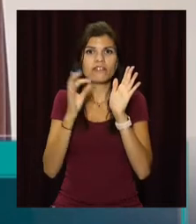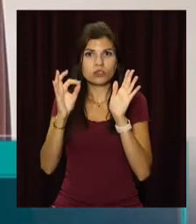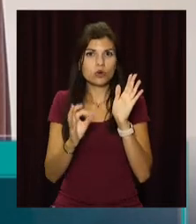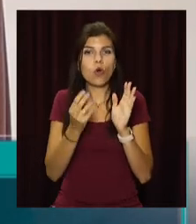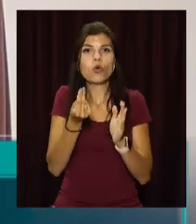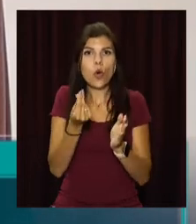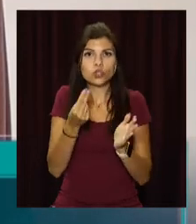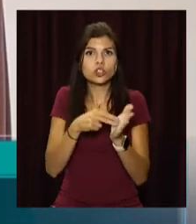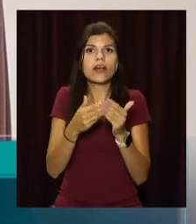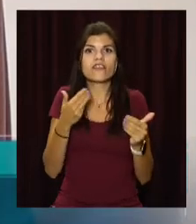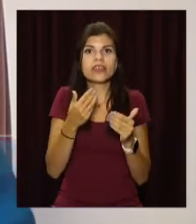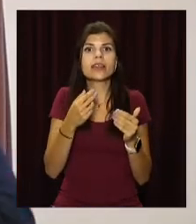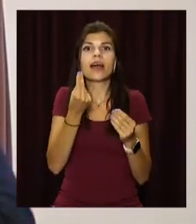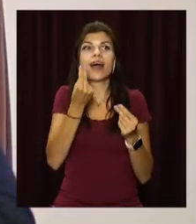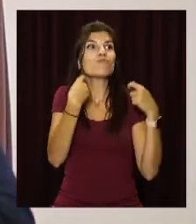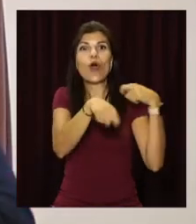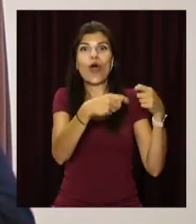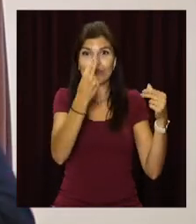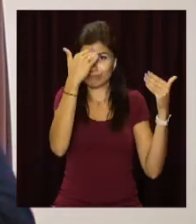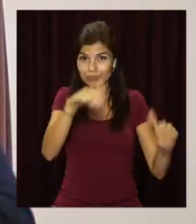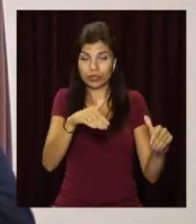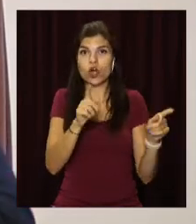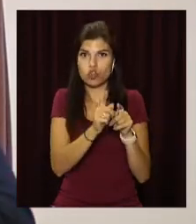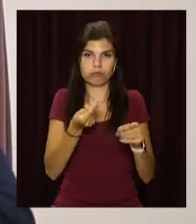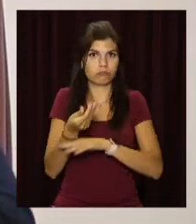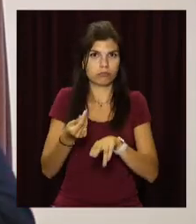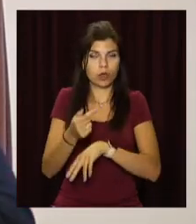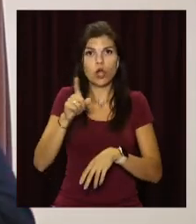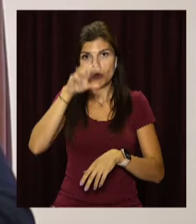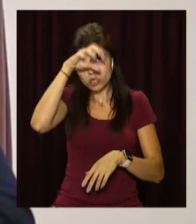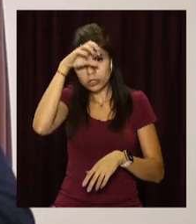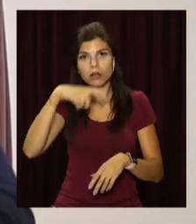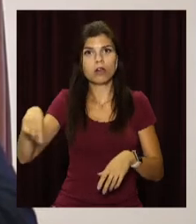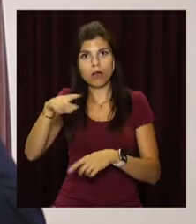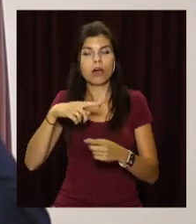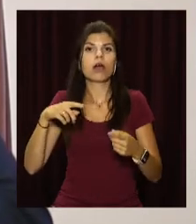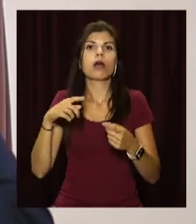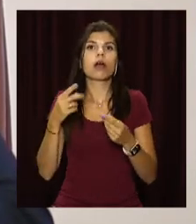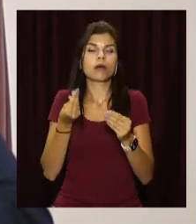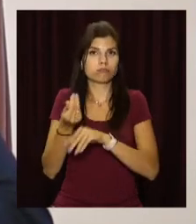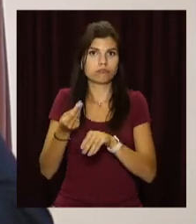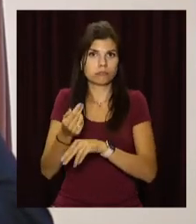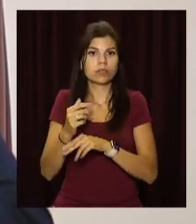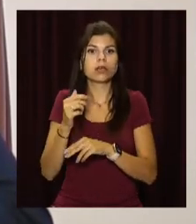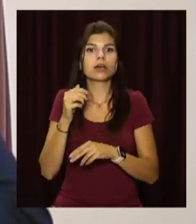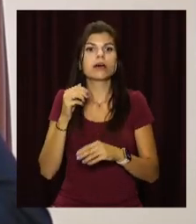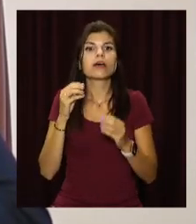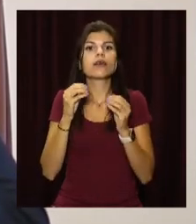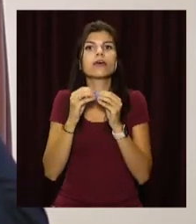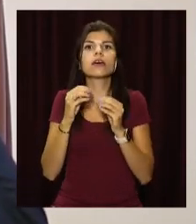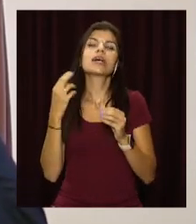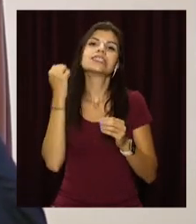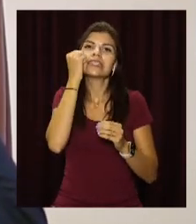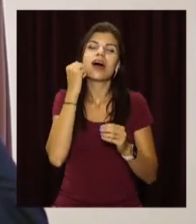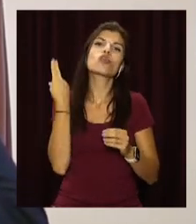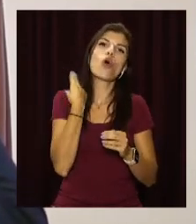80% коштів від реалізації продукції. Це сприятиме тому, щоб шахтарські підприємства розраховувалися за старими зарплатними боргами та